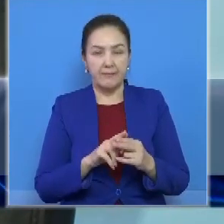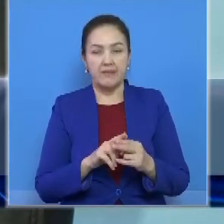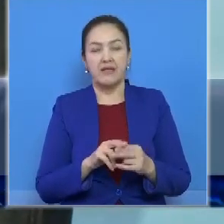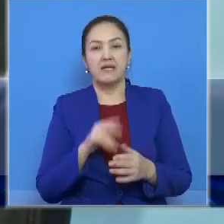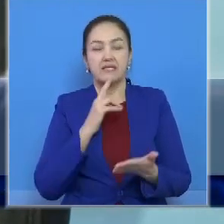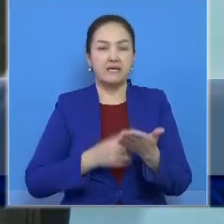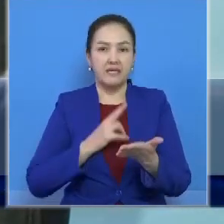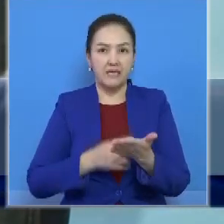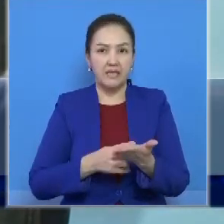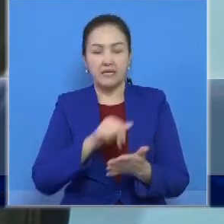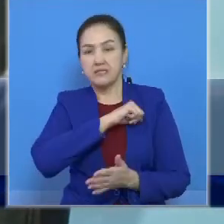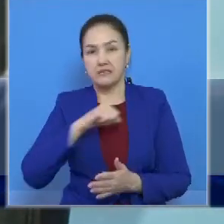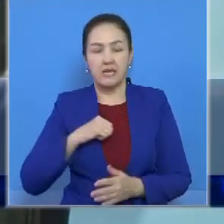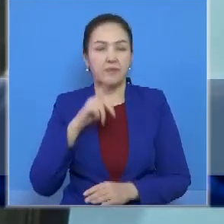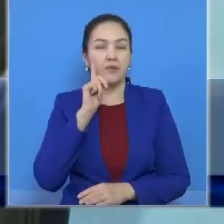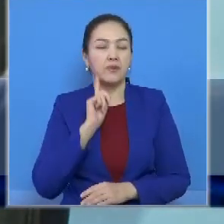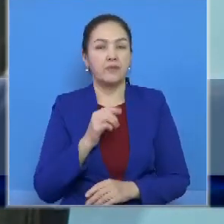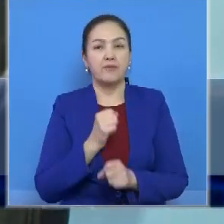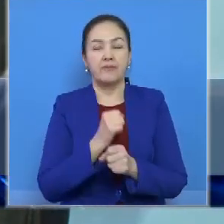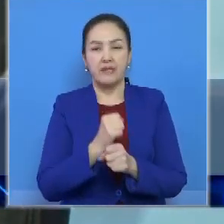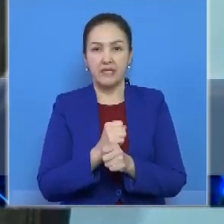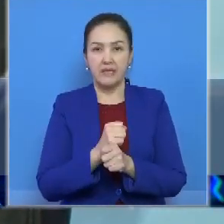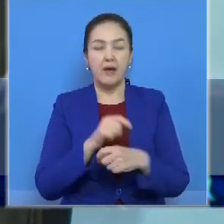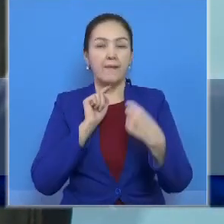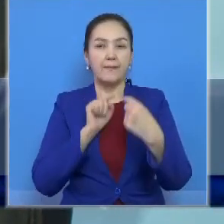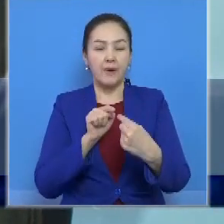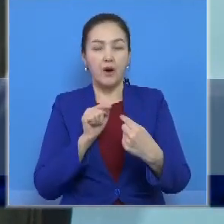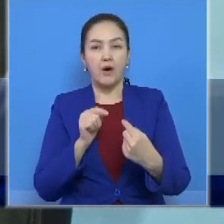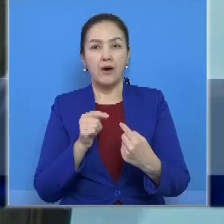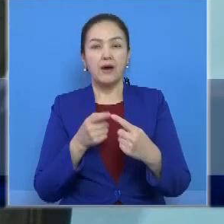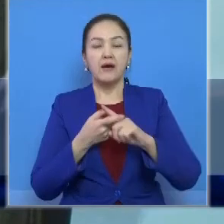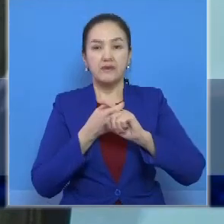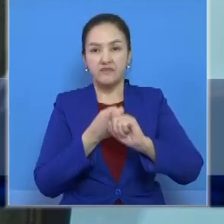бесспорно доказанный самый эффективный метод против